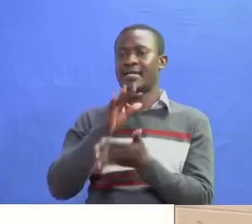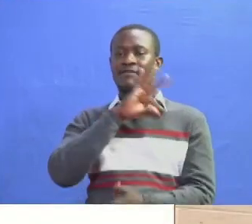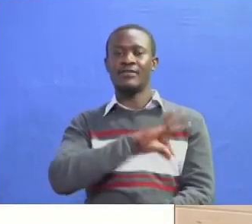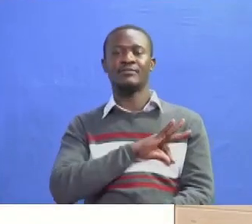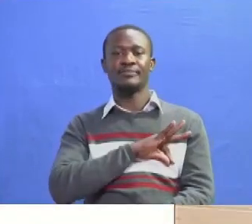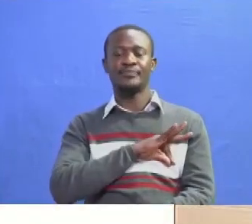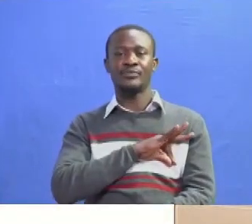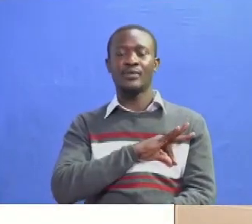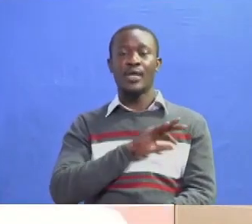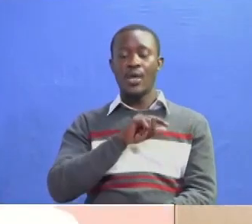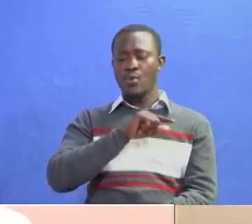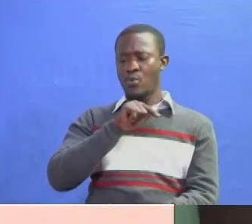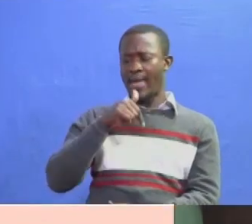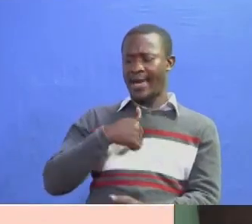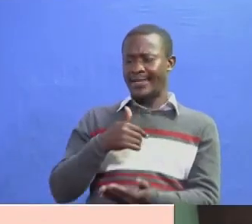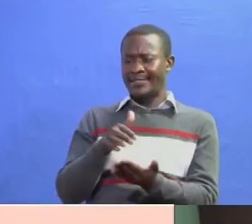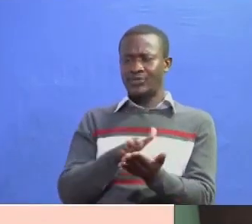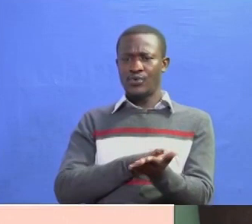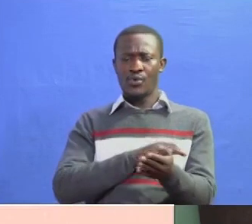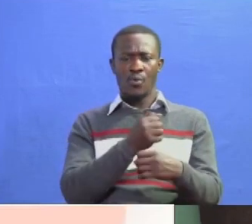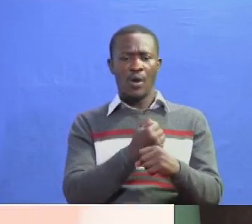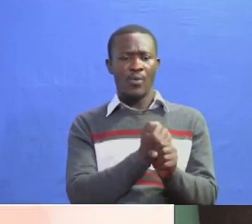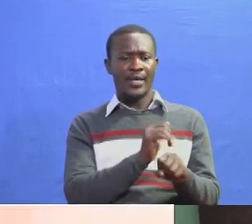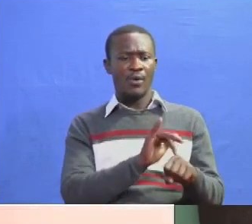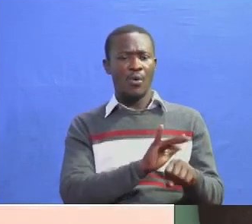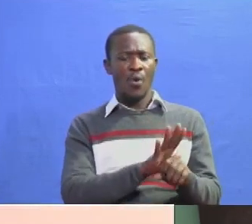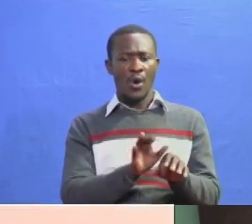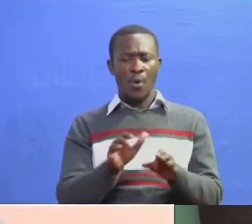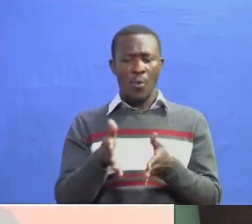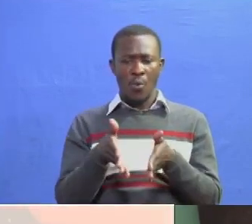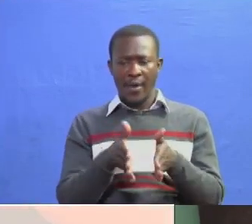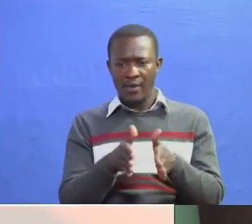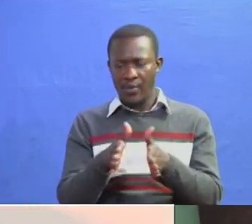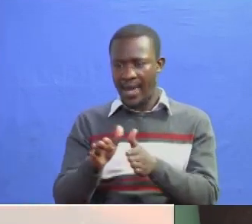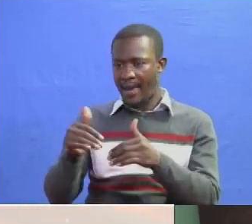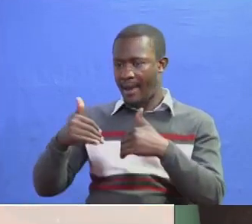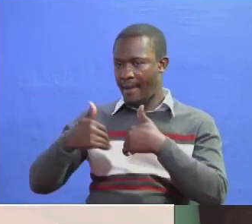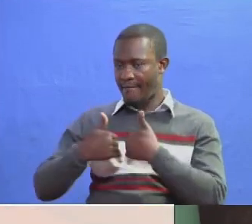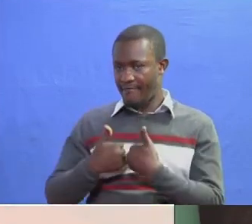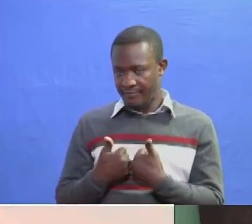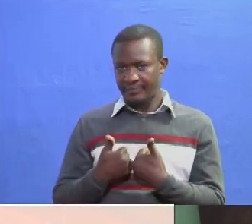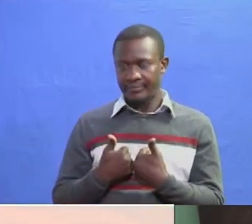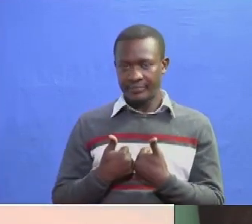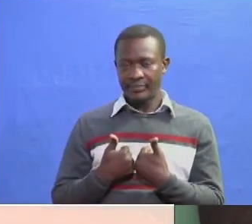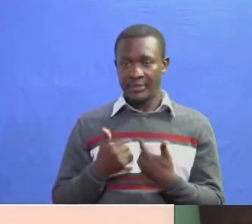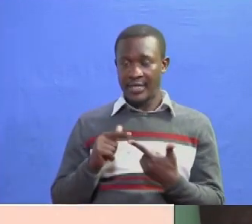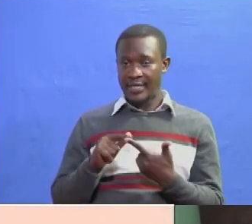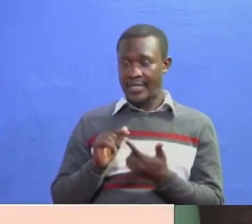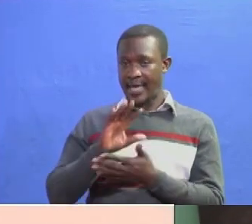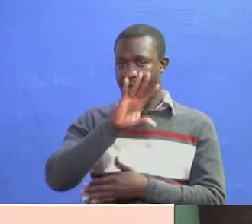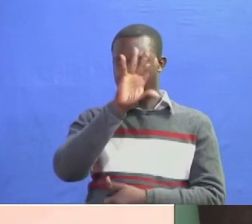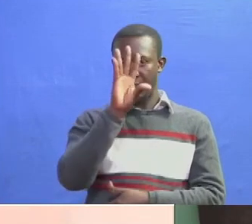We are slowly working on a mechanism where we will have the